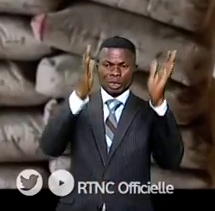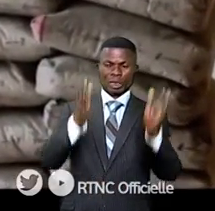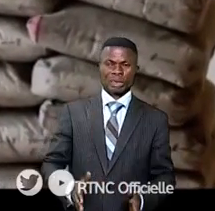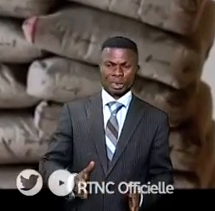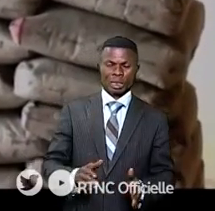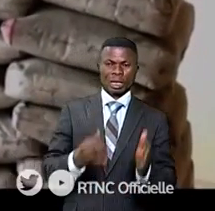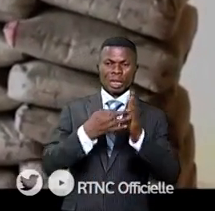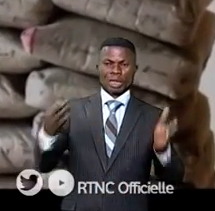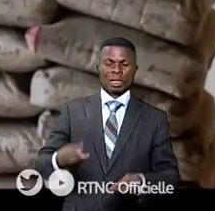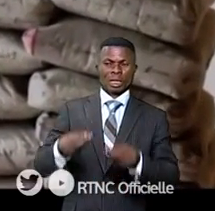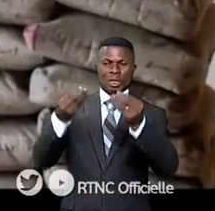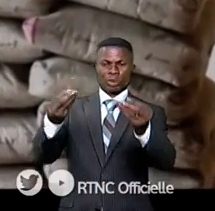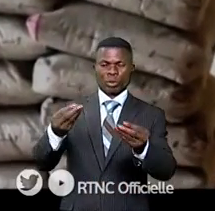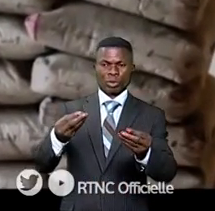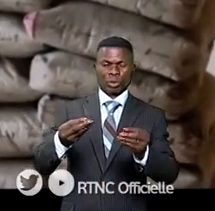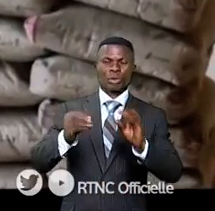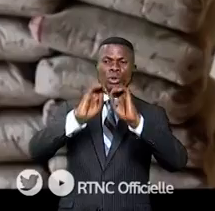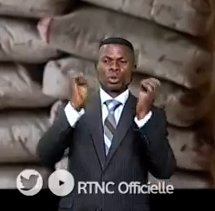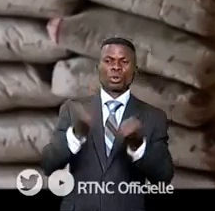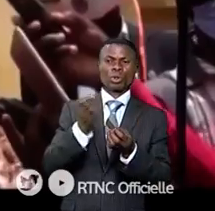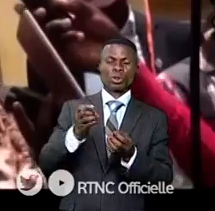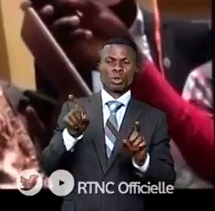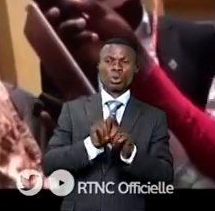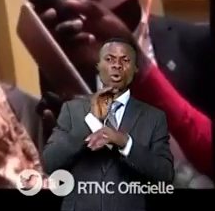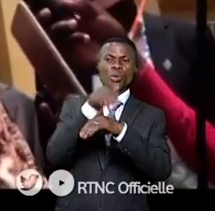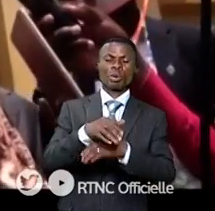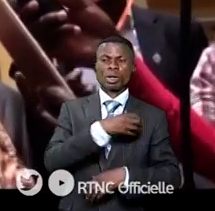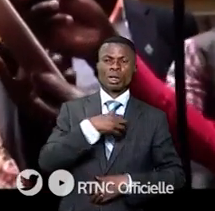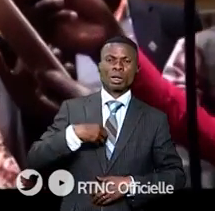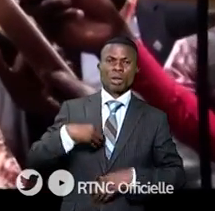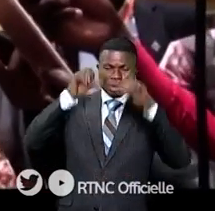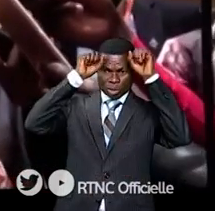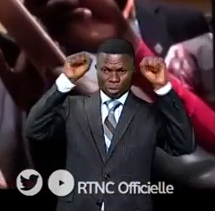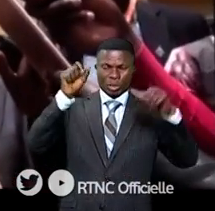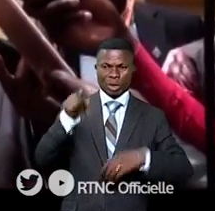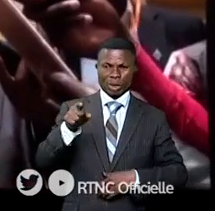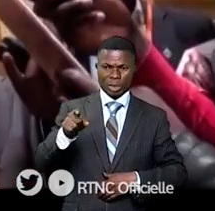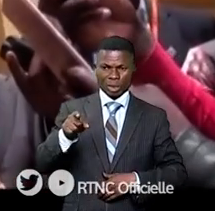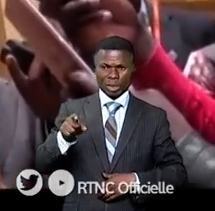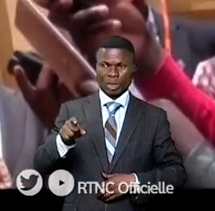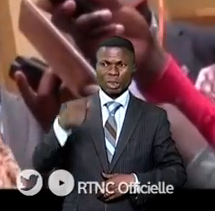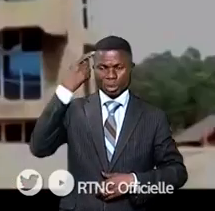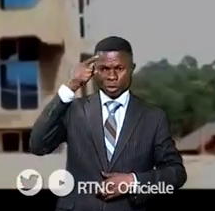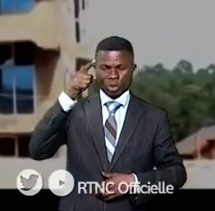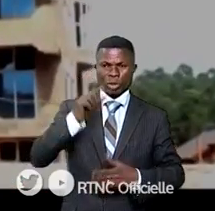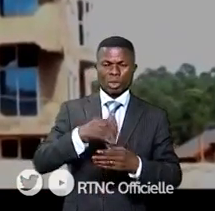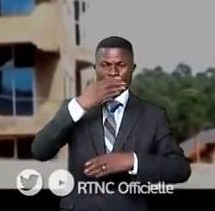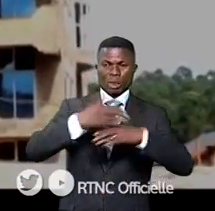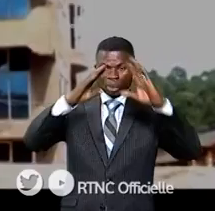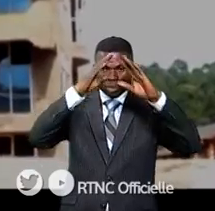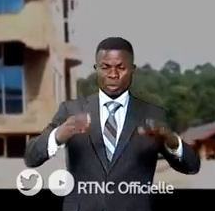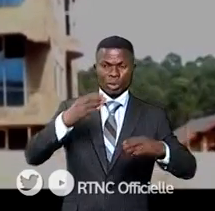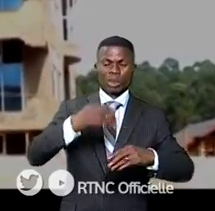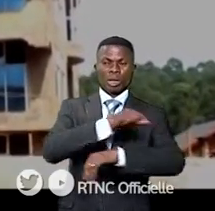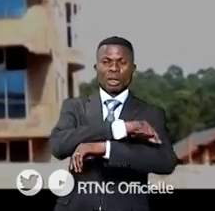ciment viennent d'être remises à la FEC Butembo comme participation de Madame la Présidente de la COFEDEC aux travaux de construction du bâtiment qui pourra